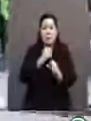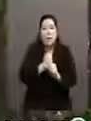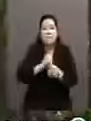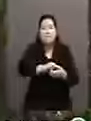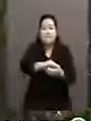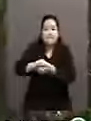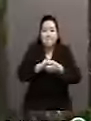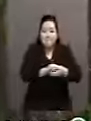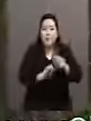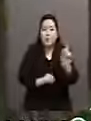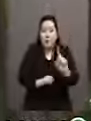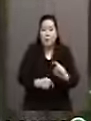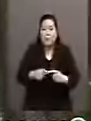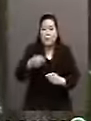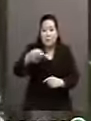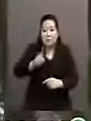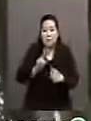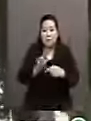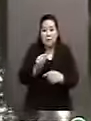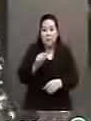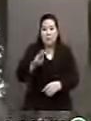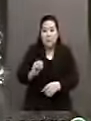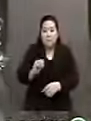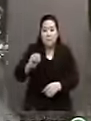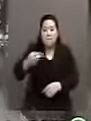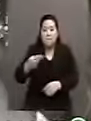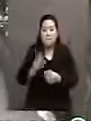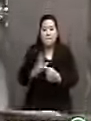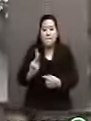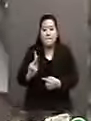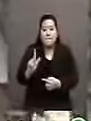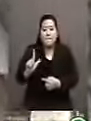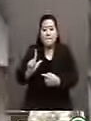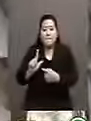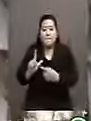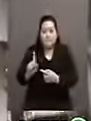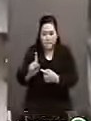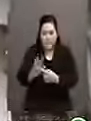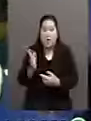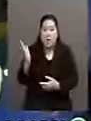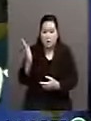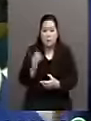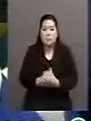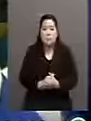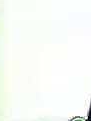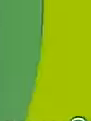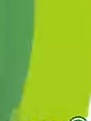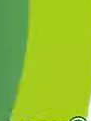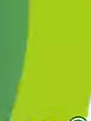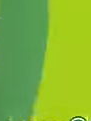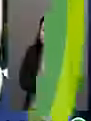กรณีของป้อมมหาการนี่แหละครับอยากจะให้ประชาชนสามารถอยู่ร่วมในพื้นที่ได้ครับ